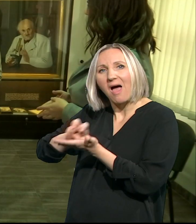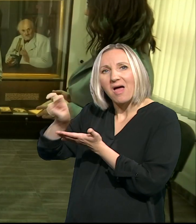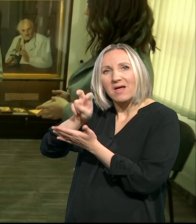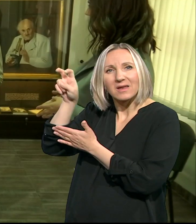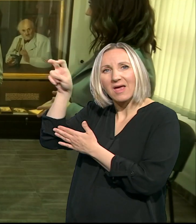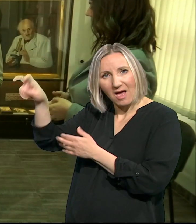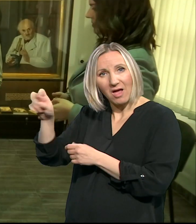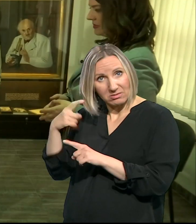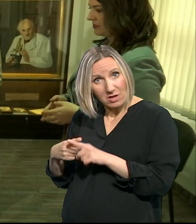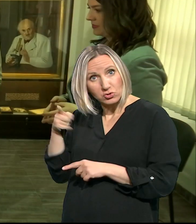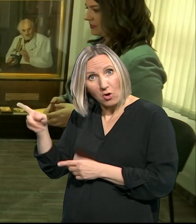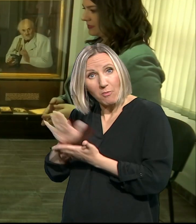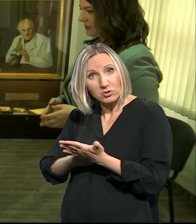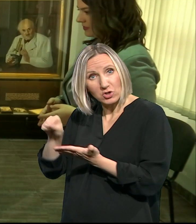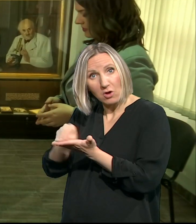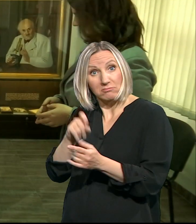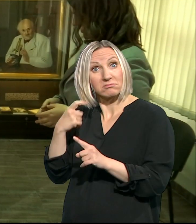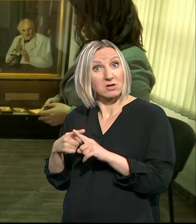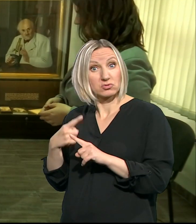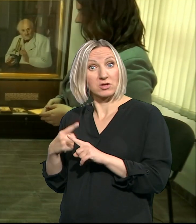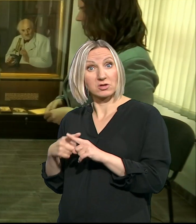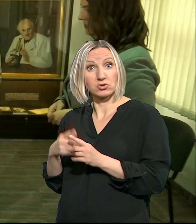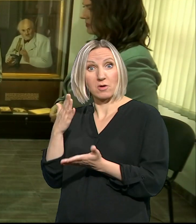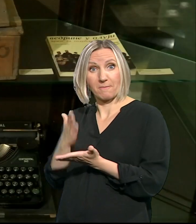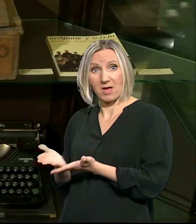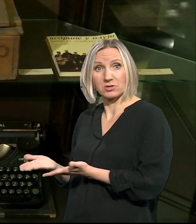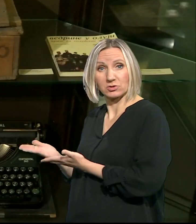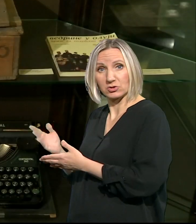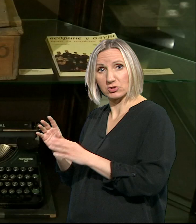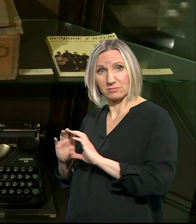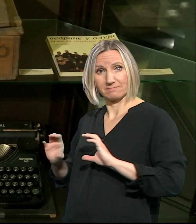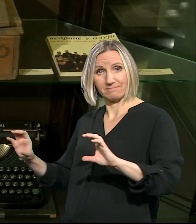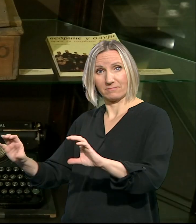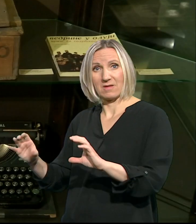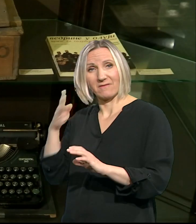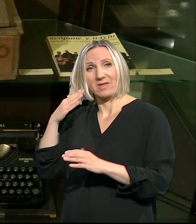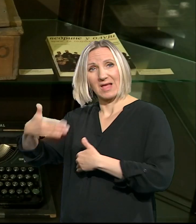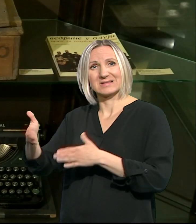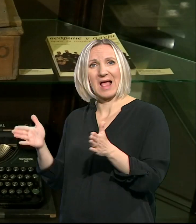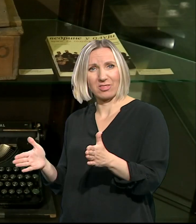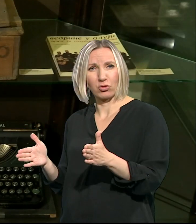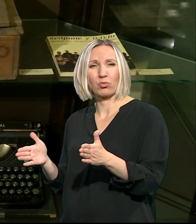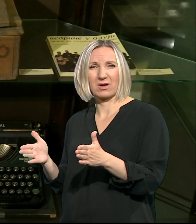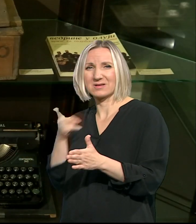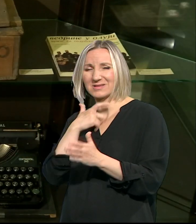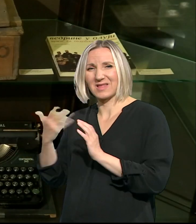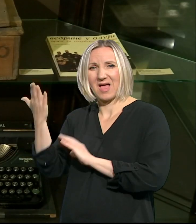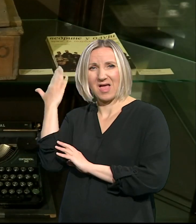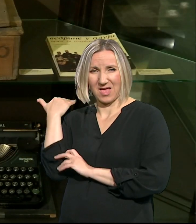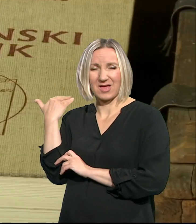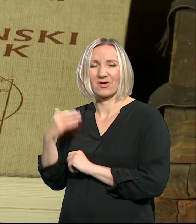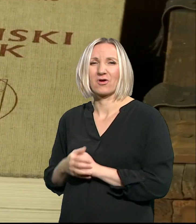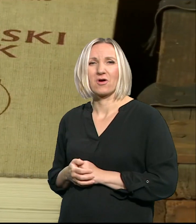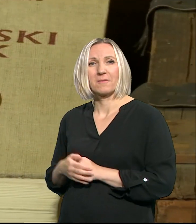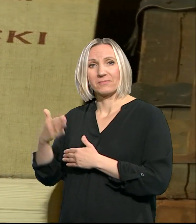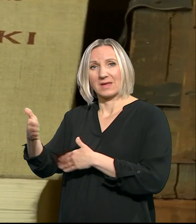je potpuna istina i o tome svedoči upravo ovo sanduče koje izgleda veoma drevno, A ovaj Sanduk